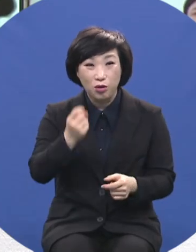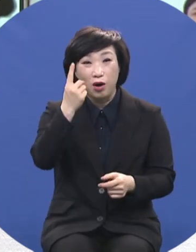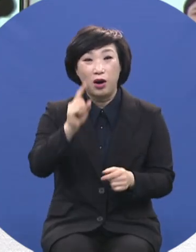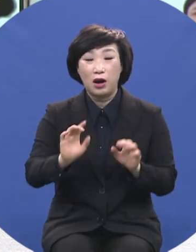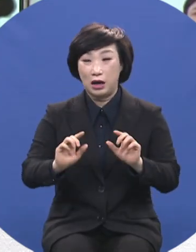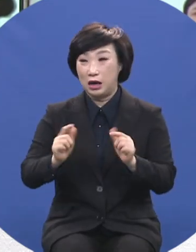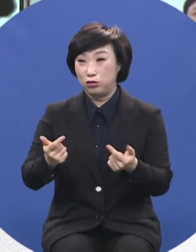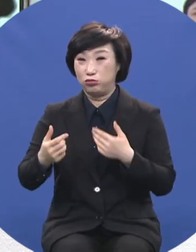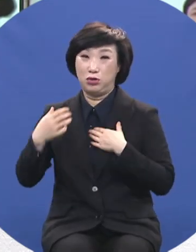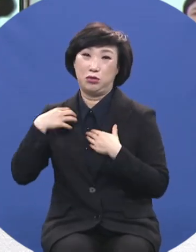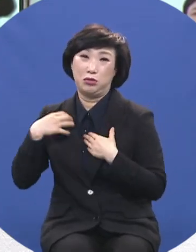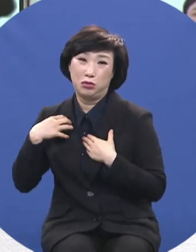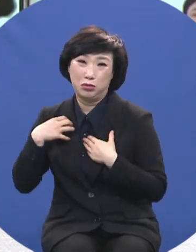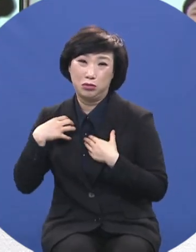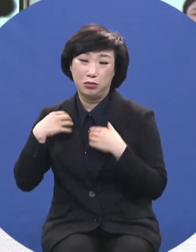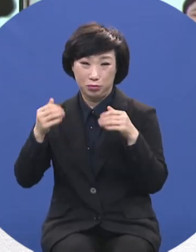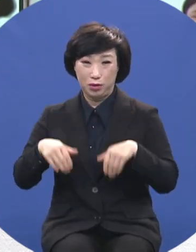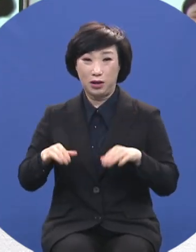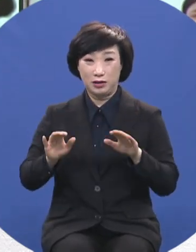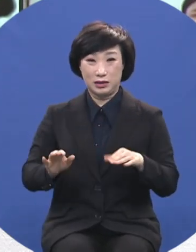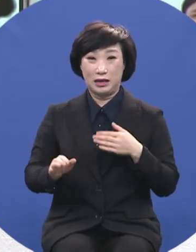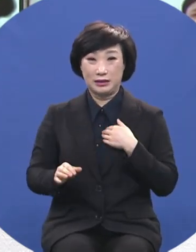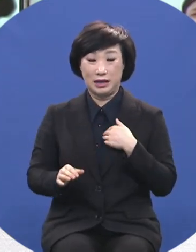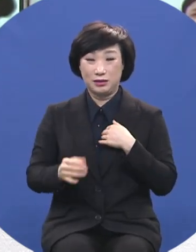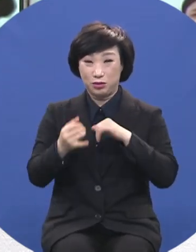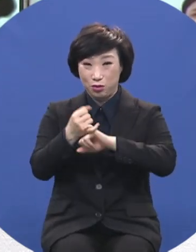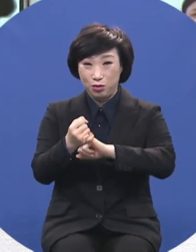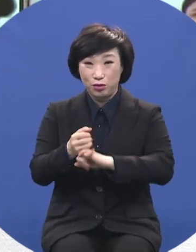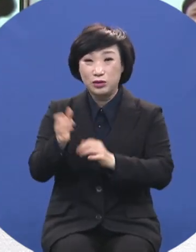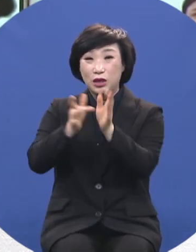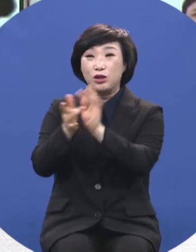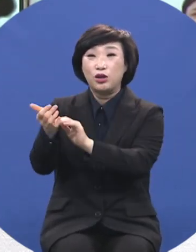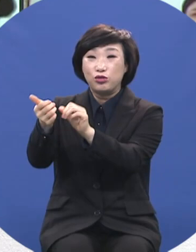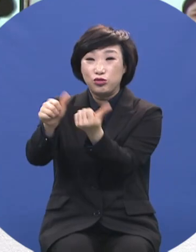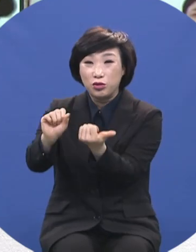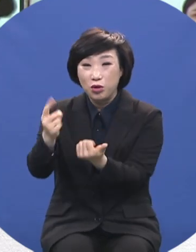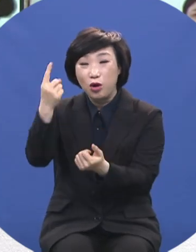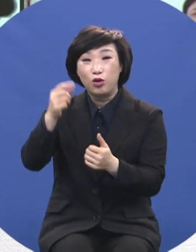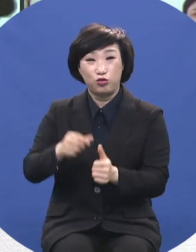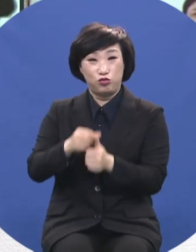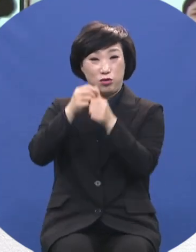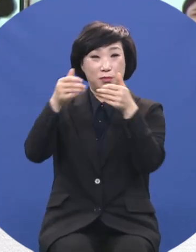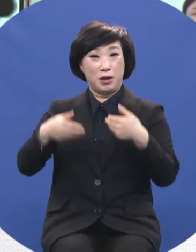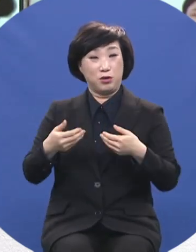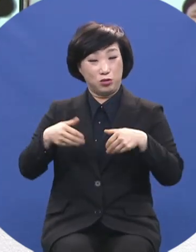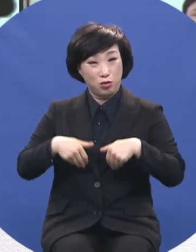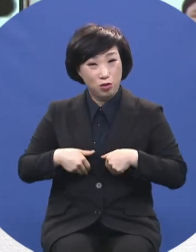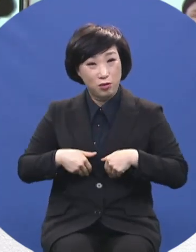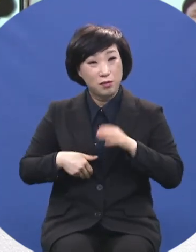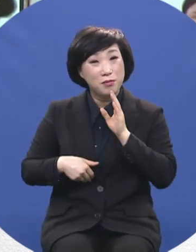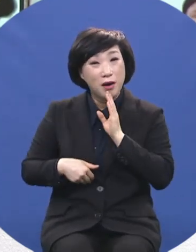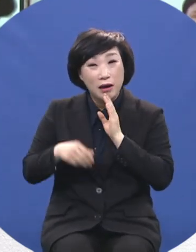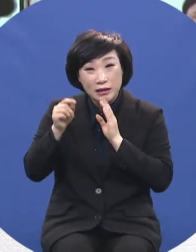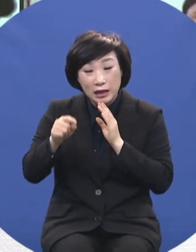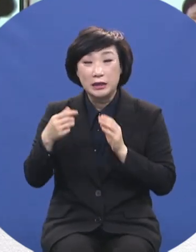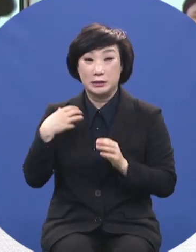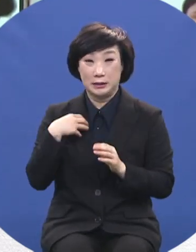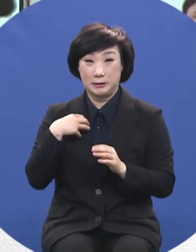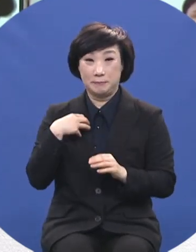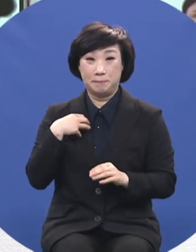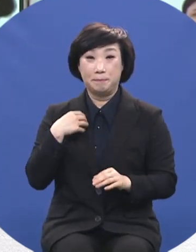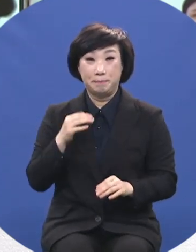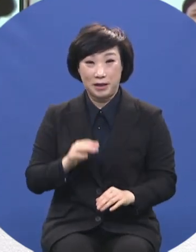책임을 지려고 해야 돼. 그럼 나는 반드시 그의 죽으심으로 구원받아야 돼. 그게